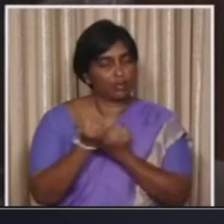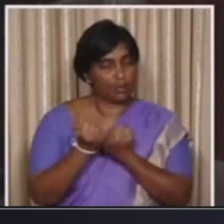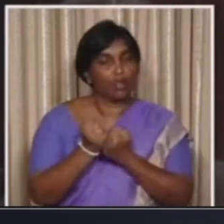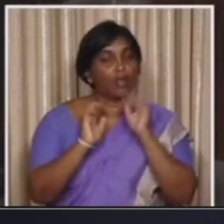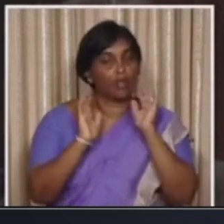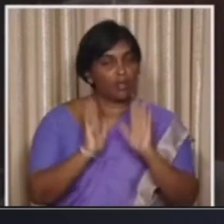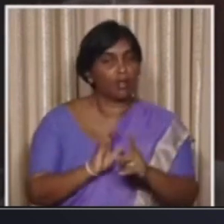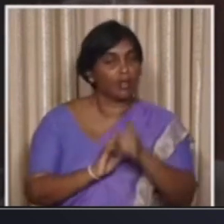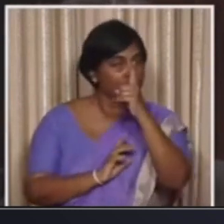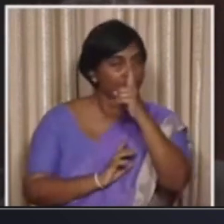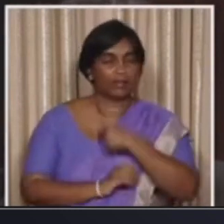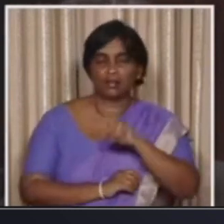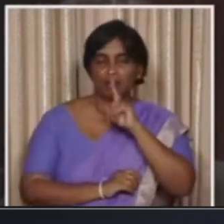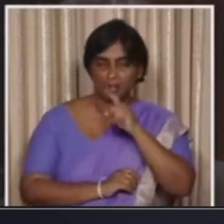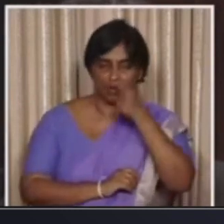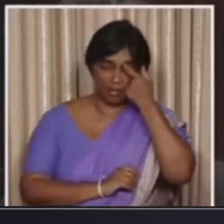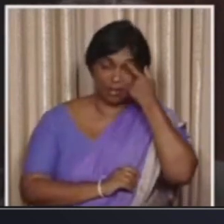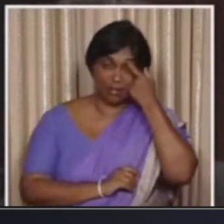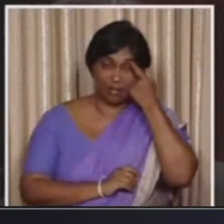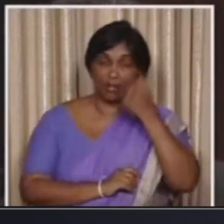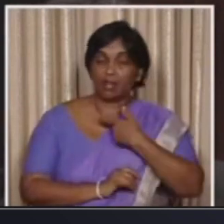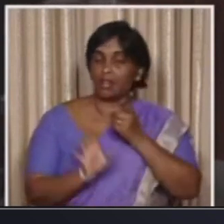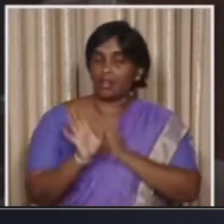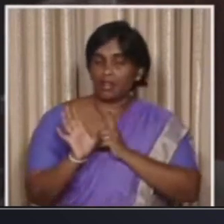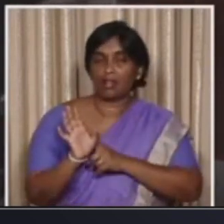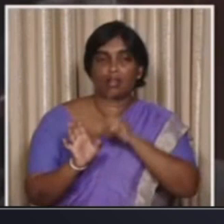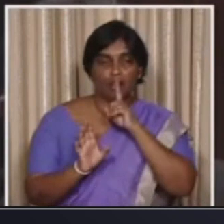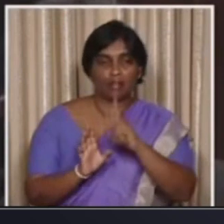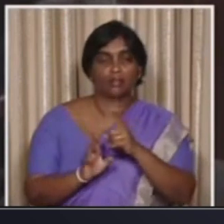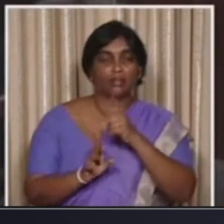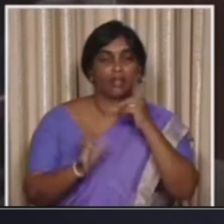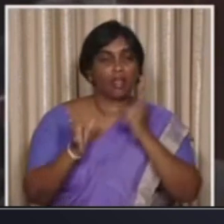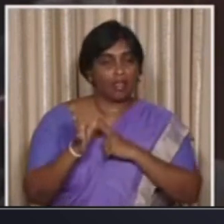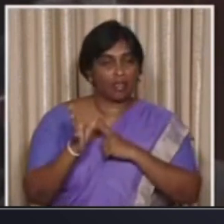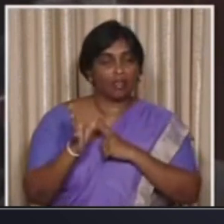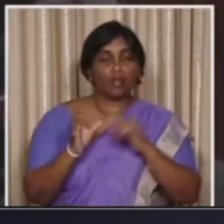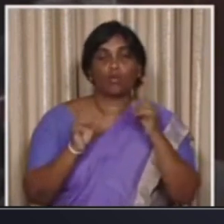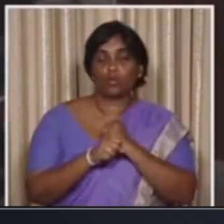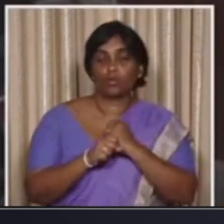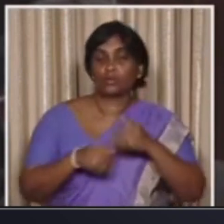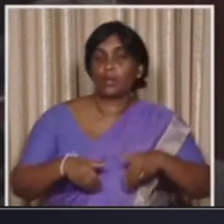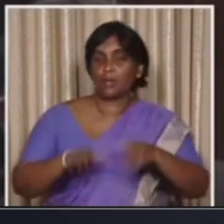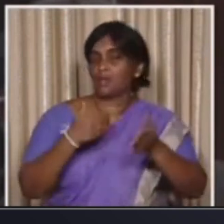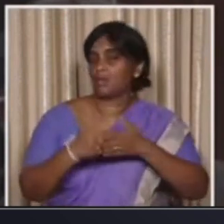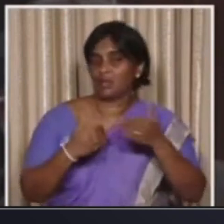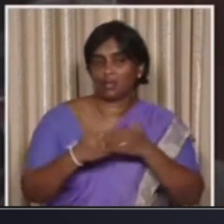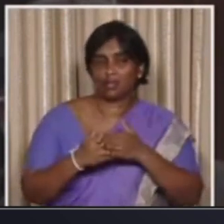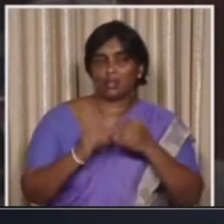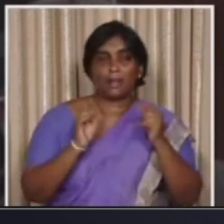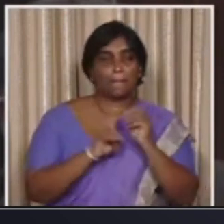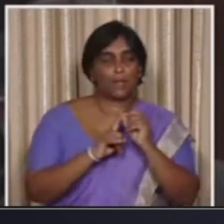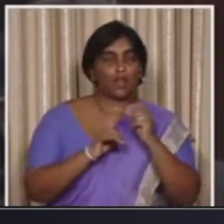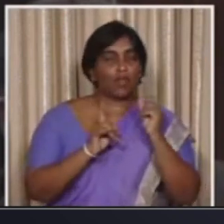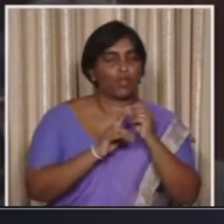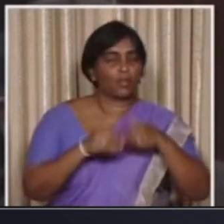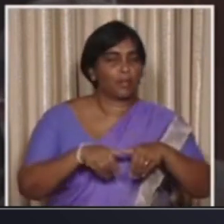Hebei. Ekade akino garu sabhapati bani mama hemadaam kiyana ala deniya murudala para hadala ne pilamadala potta